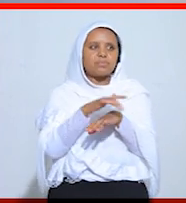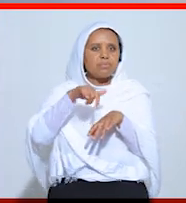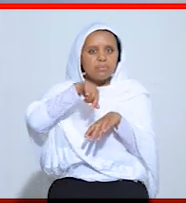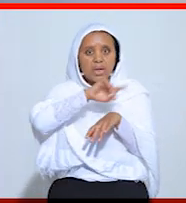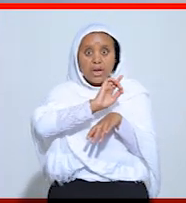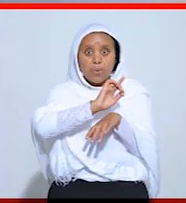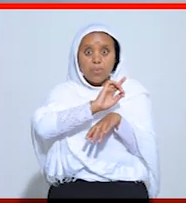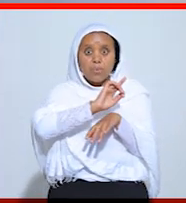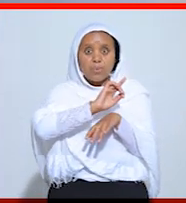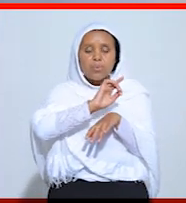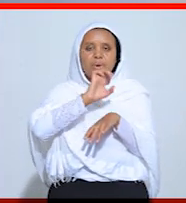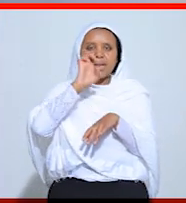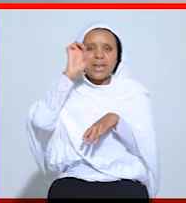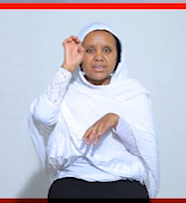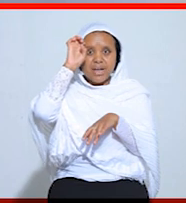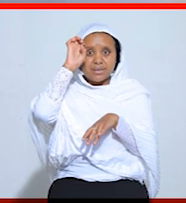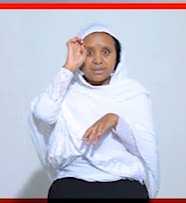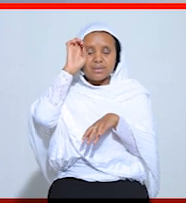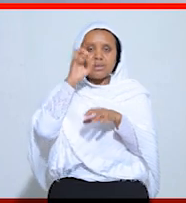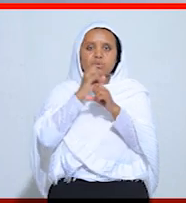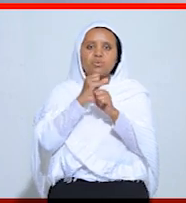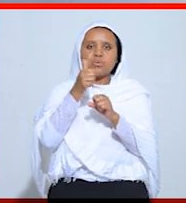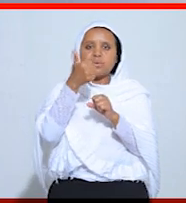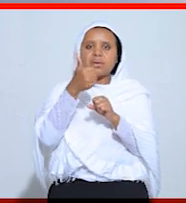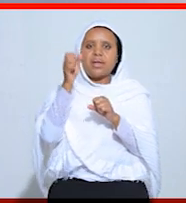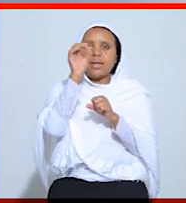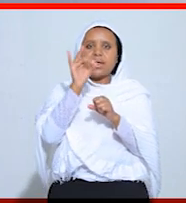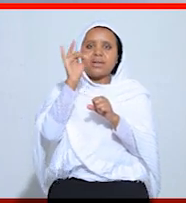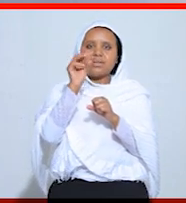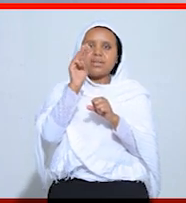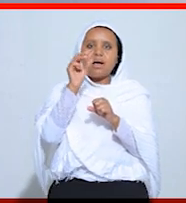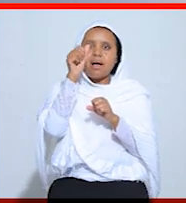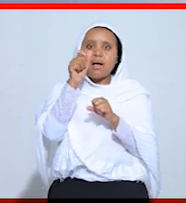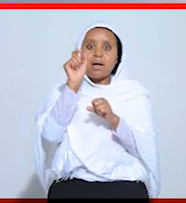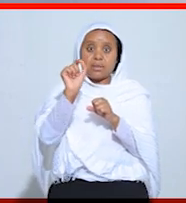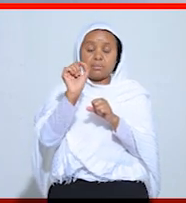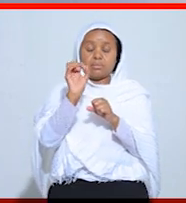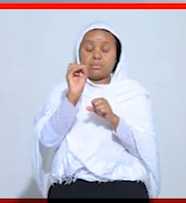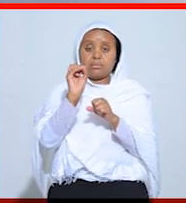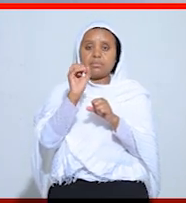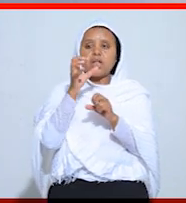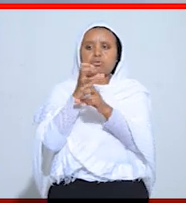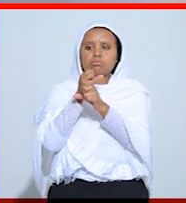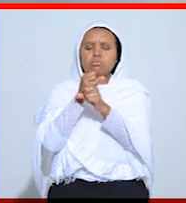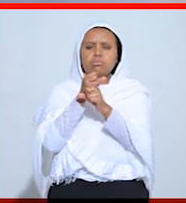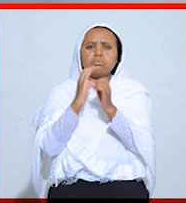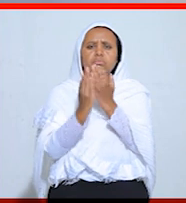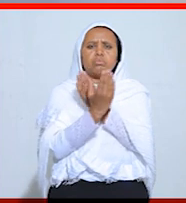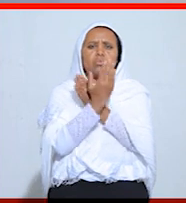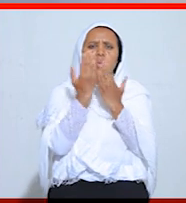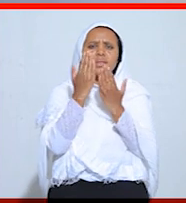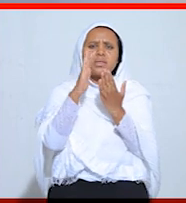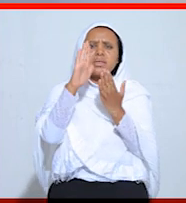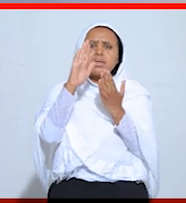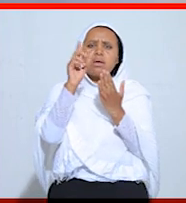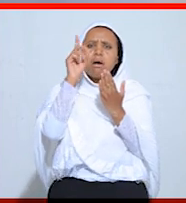ሄደው ኤልሳን ሊያስሩ ቤቱን ከበቡ። ገያዝ የሚባል ሎሌ ያለው ኤልሳ ጠዋት ተነስቶ